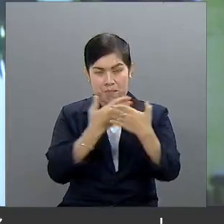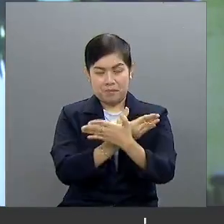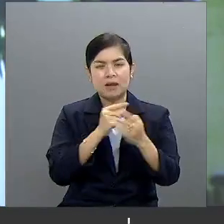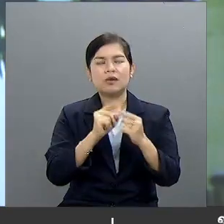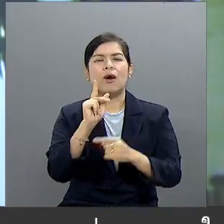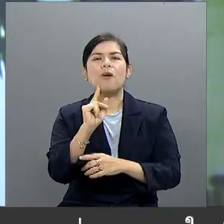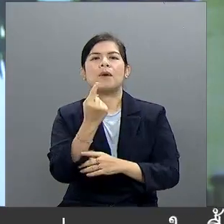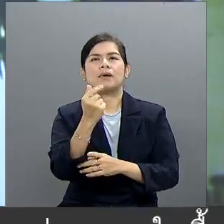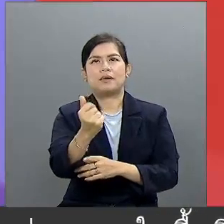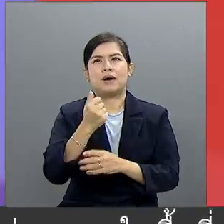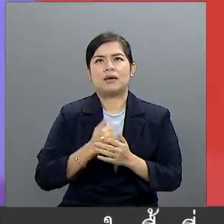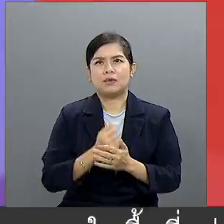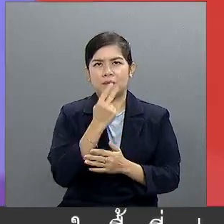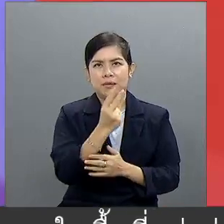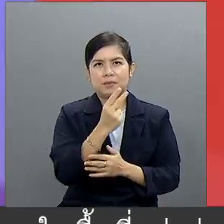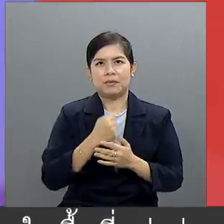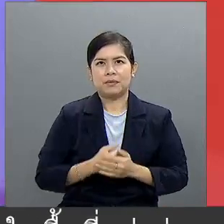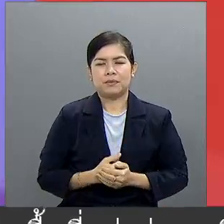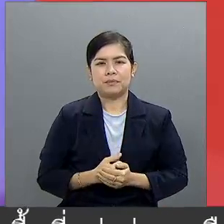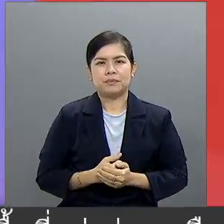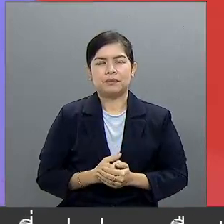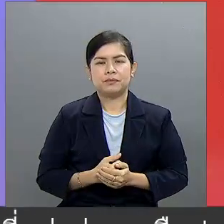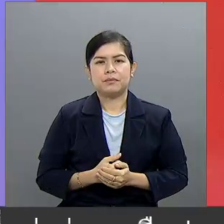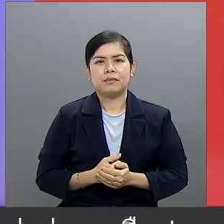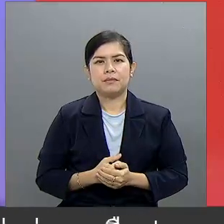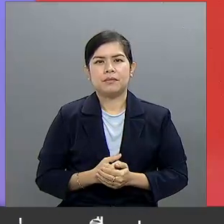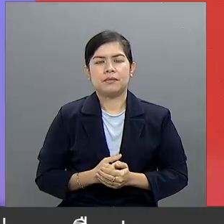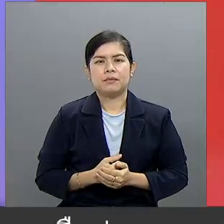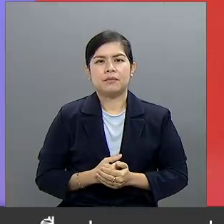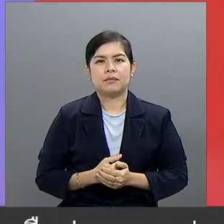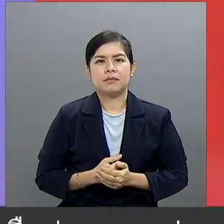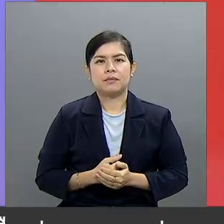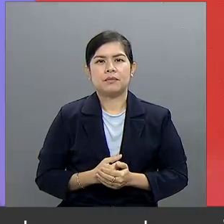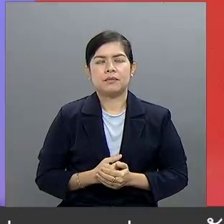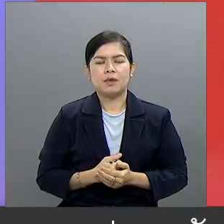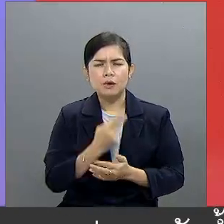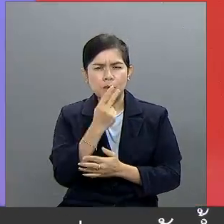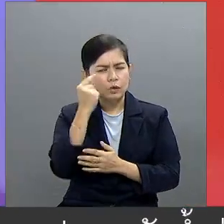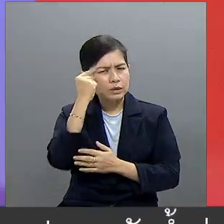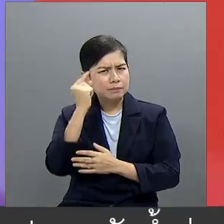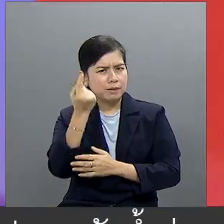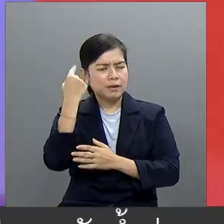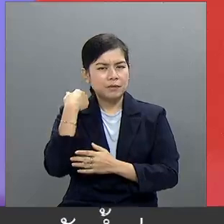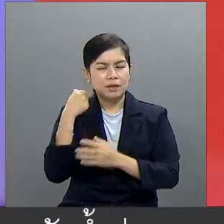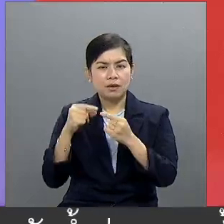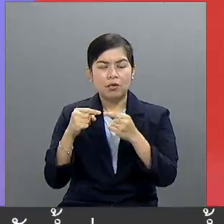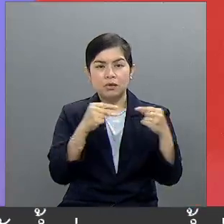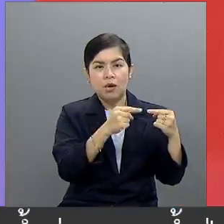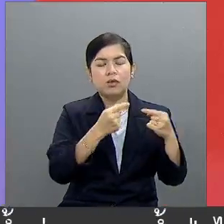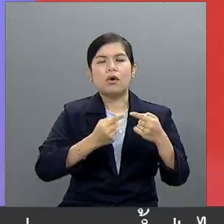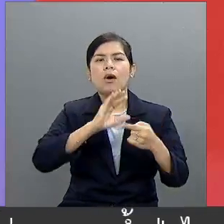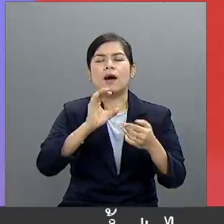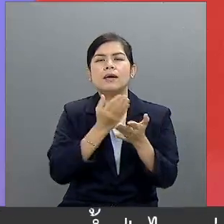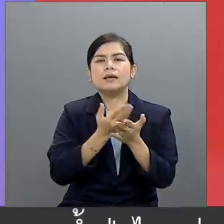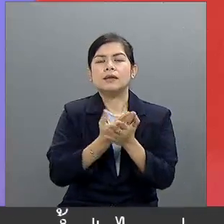พไหม เปิดมาดูสีสันวาไรตี้นะครับแน่นอนว่าต้องได้ไอเดียในการที่จะไปต่อยอดสร้างรายได้จะพาคุณผู้ชมไปรู้